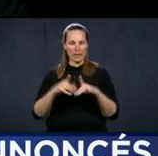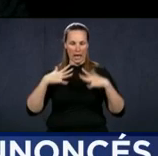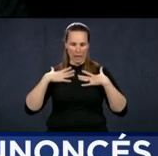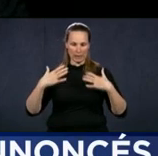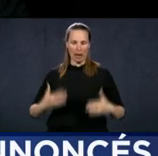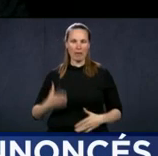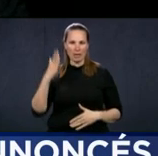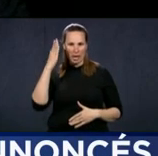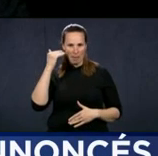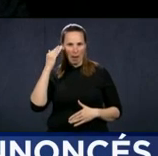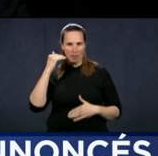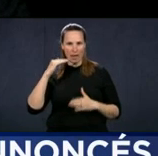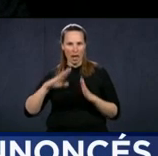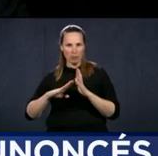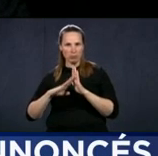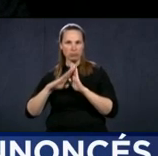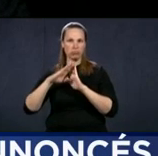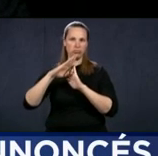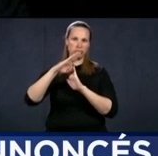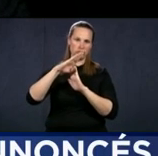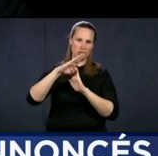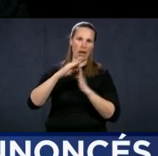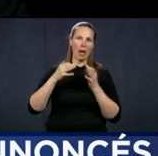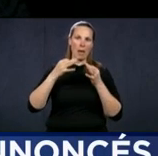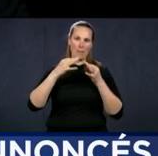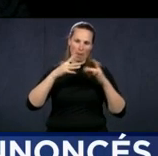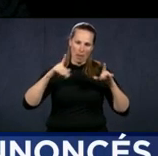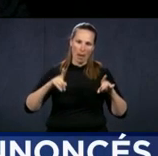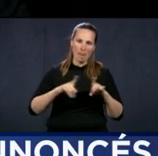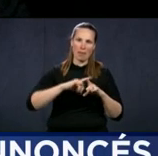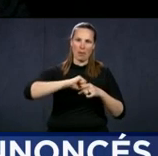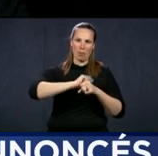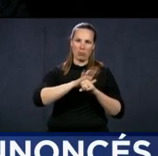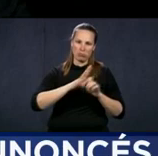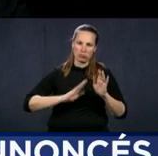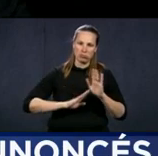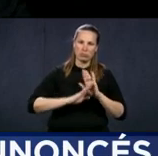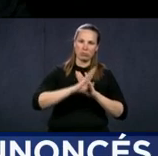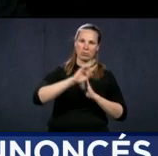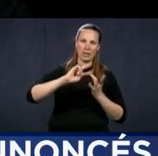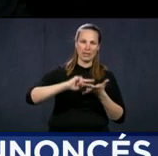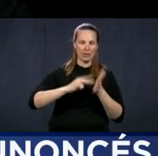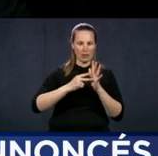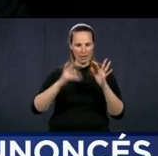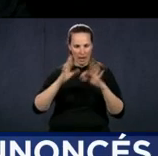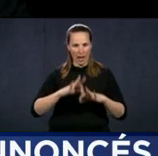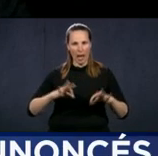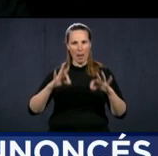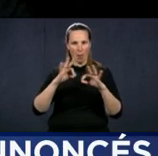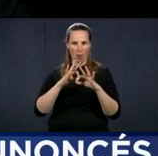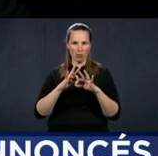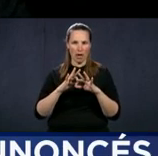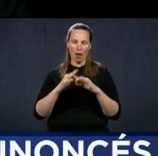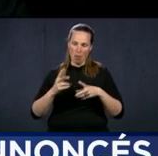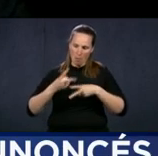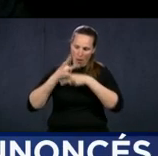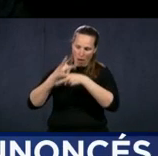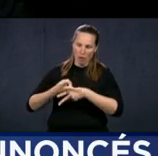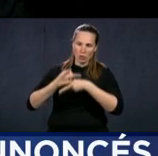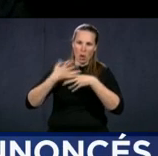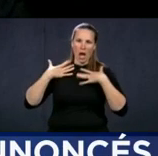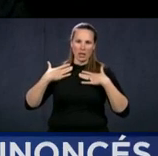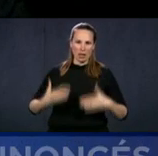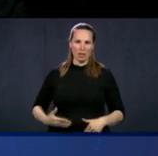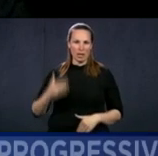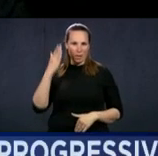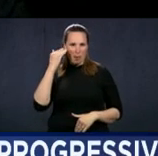courbe au niveau des problèmes de santé mentale. J'annonce donc aujourd'hui un investissement de 31 millions de $ pour la